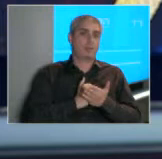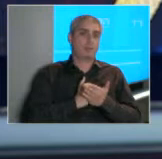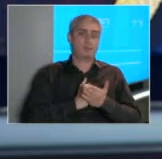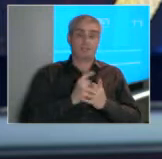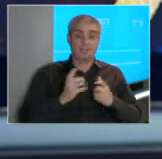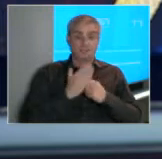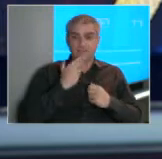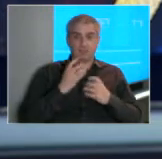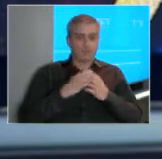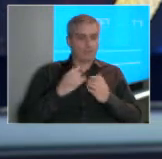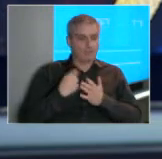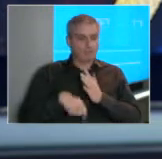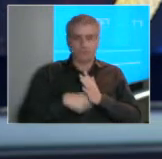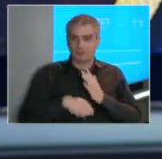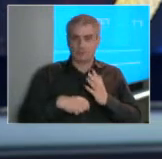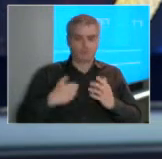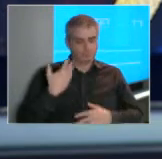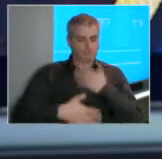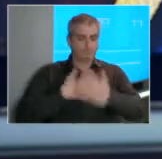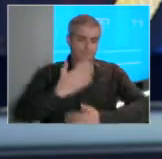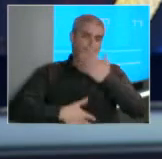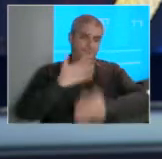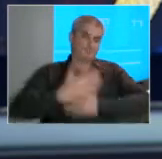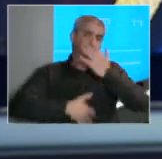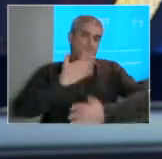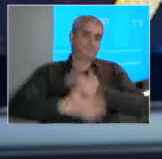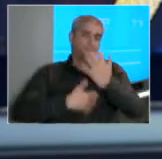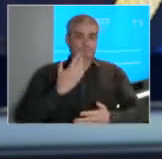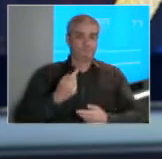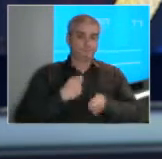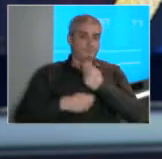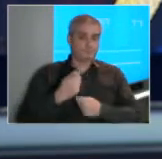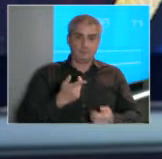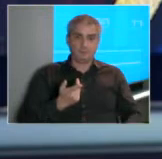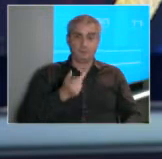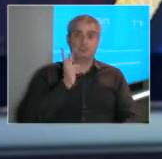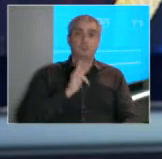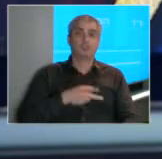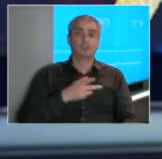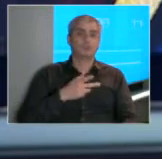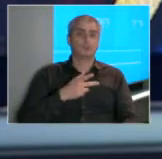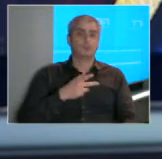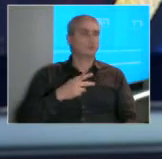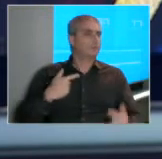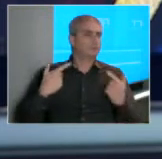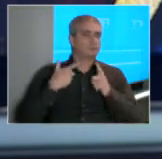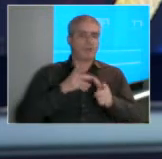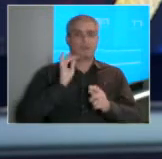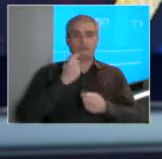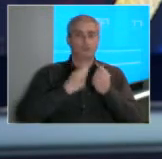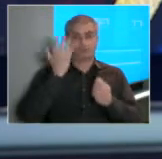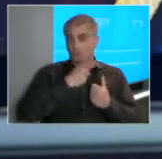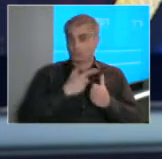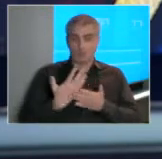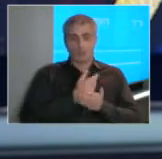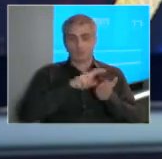החברה הישראלית היא חברה צרכנית, מניעה את גלגלי המשק שלה. יש מלחמה בשוק השחור, יש יותר